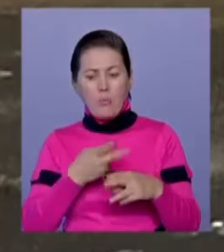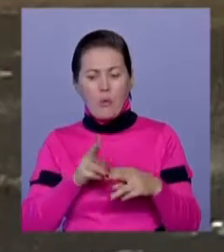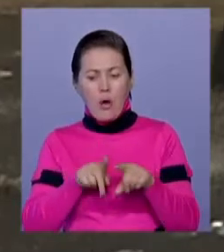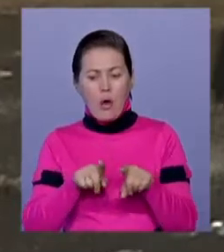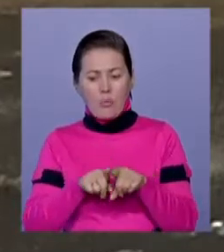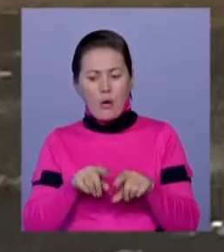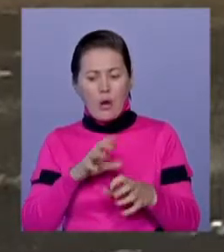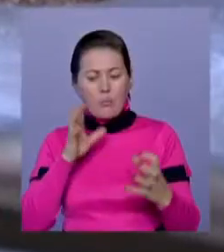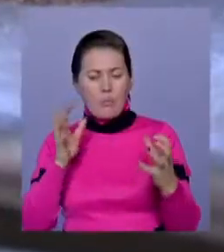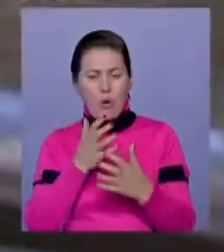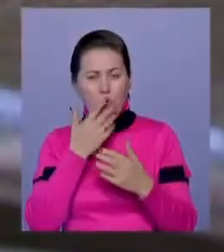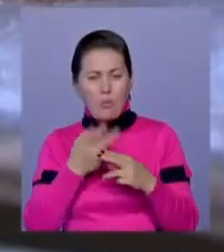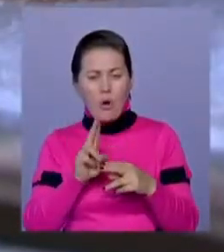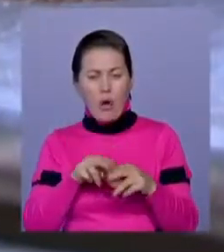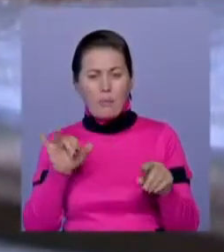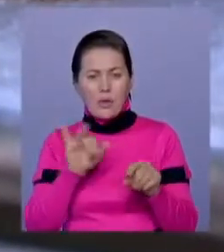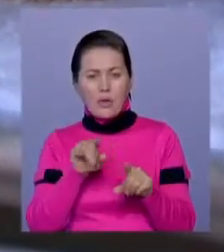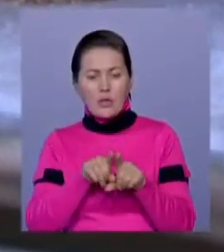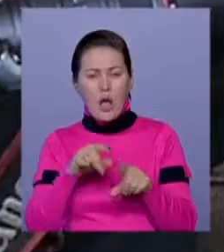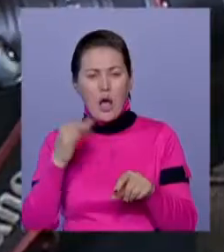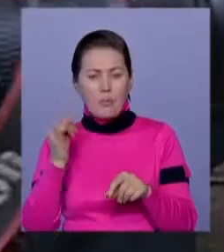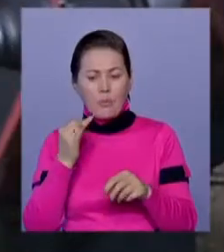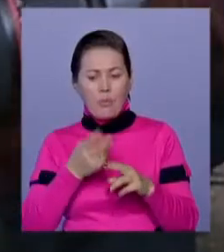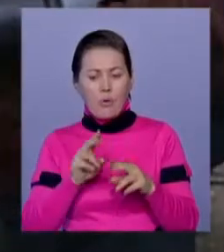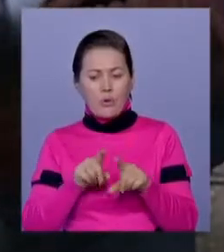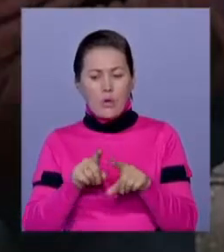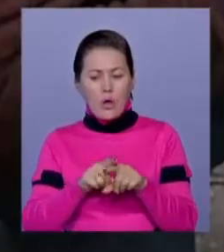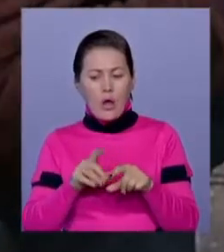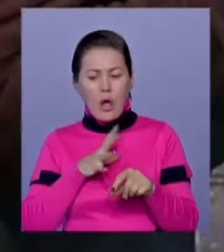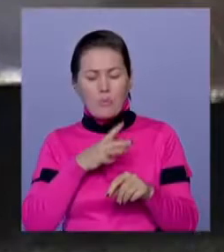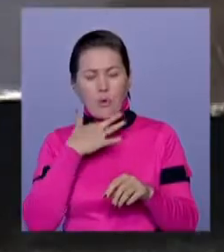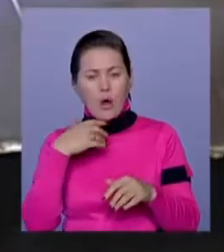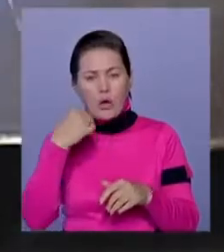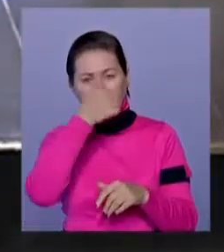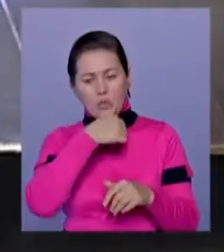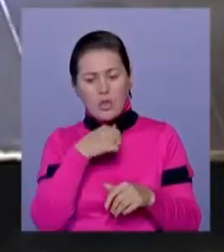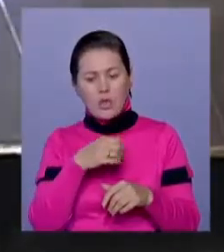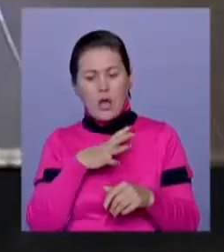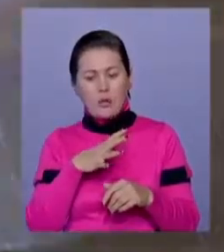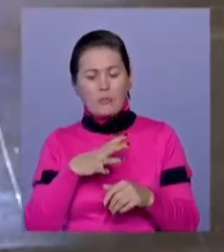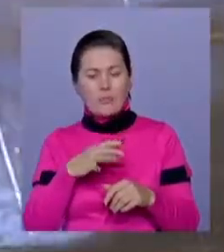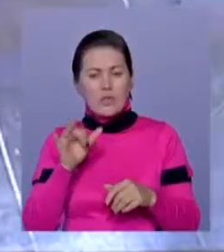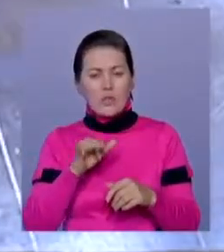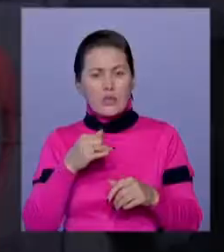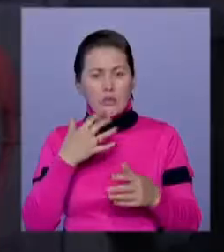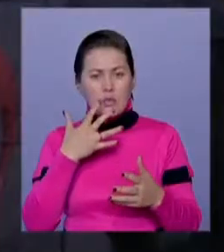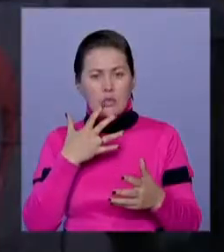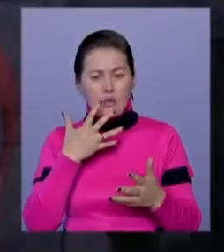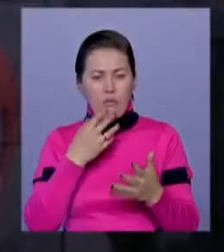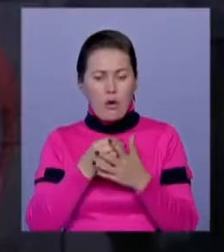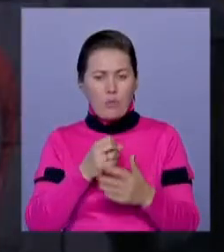салтын сақтап отырған жоқ. Өйткені қазыналы тарихымыз қасақана кемсітіліп, талай жыл басқа ұлттардың мұрағаты еншісі ретінде үгіттелді,